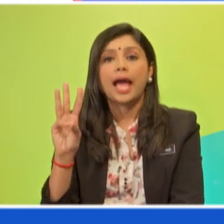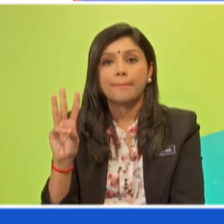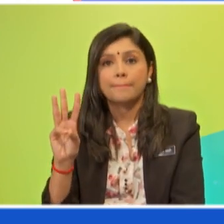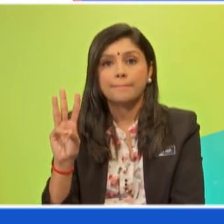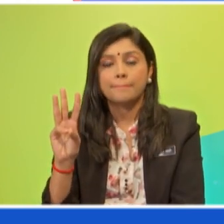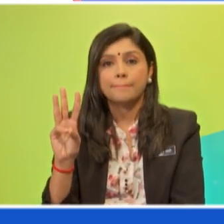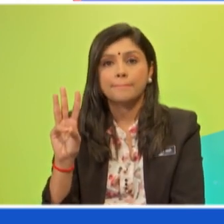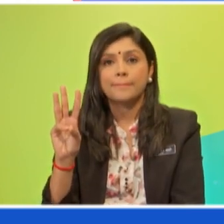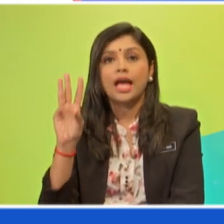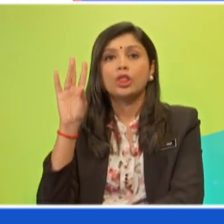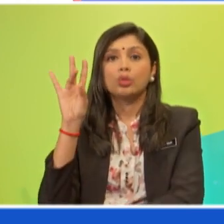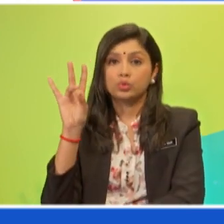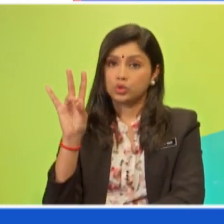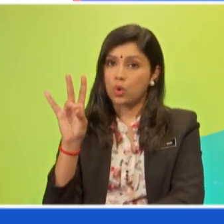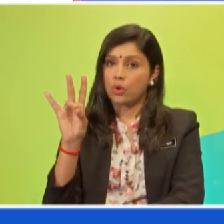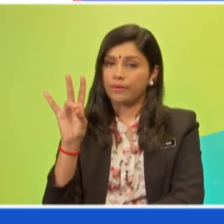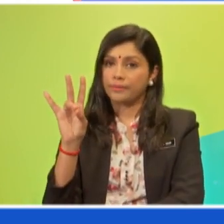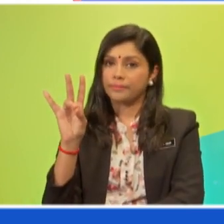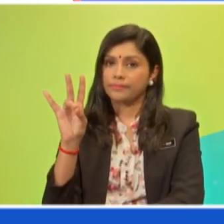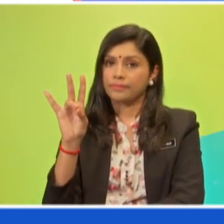6 7